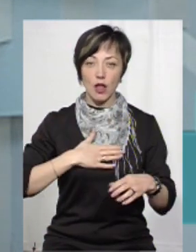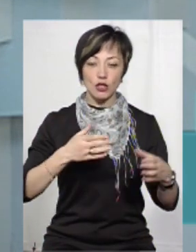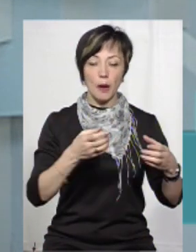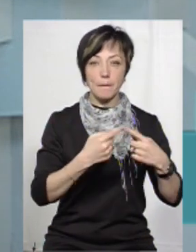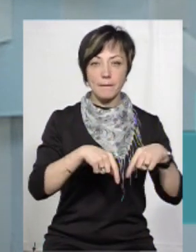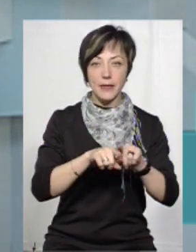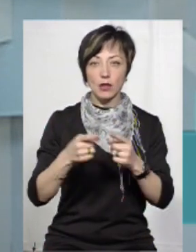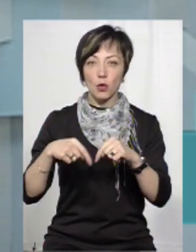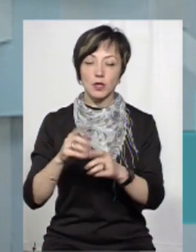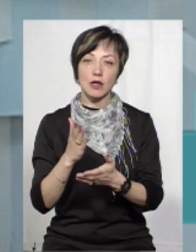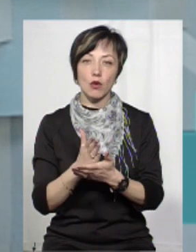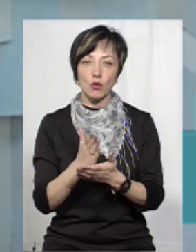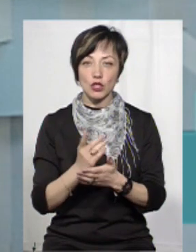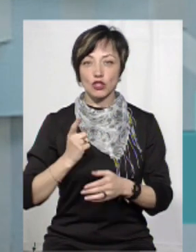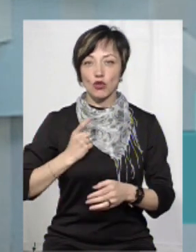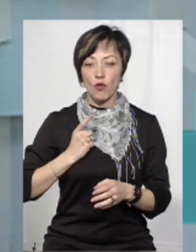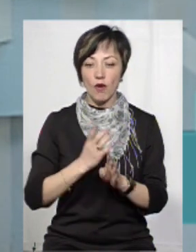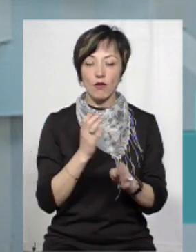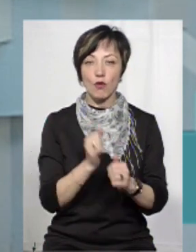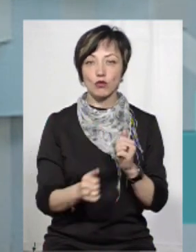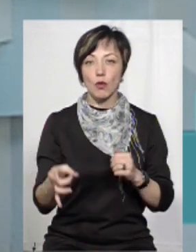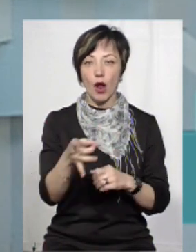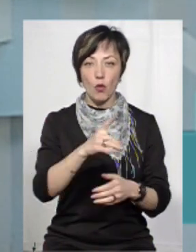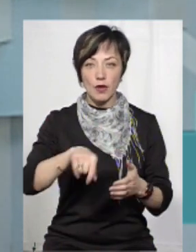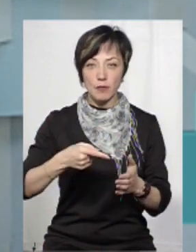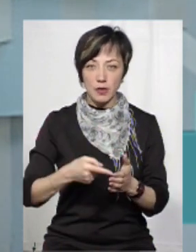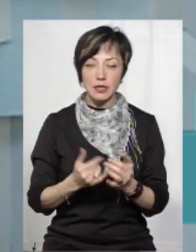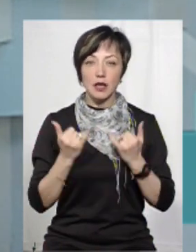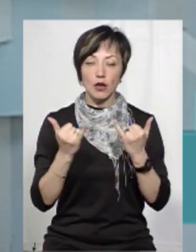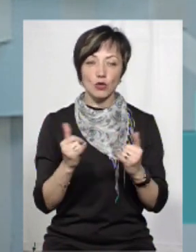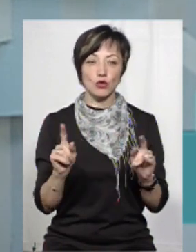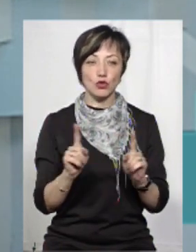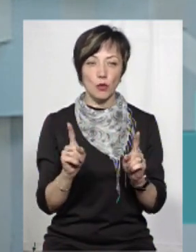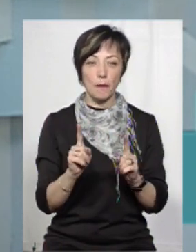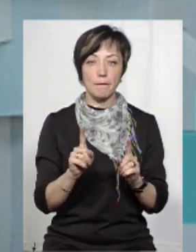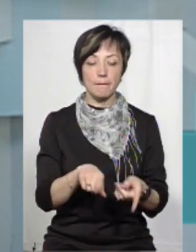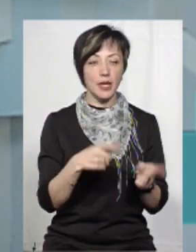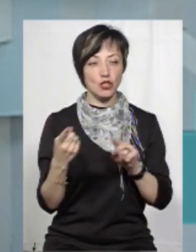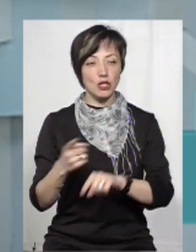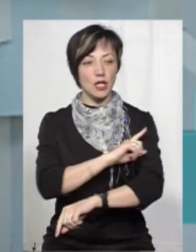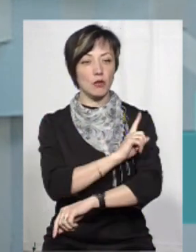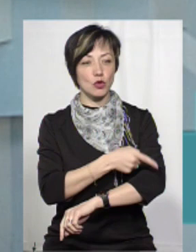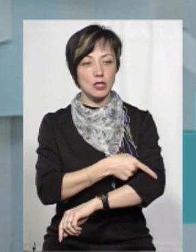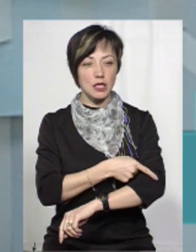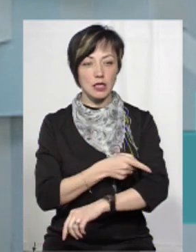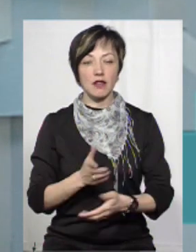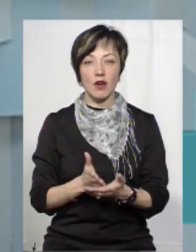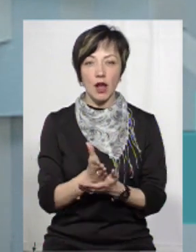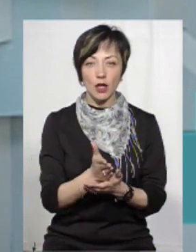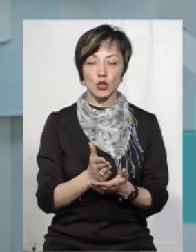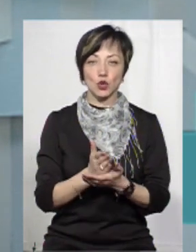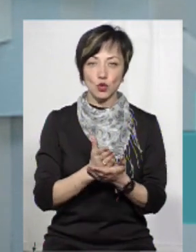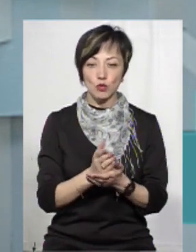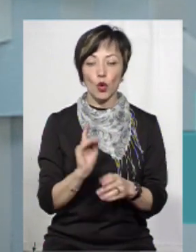підрозділи, які знаходяться на чергуванні в кожному районі та місті, для того, щоб перейшли на посильний варіант несення служби для того,